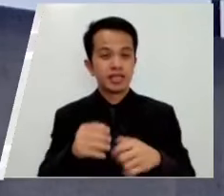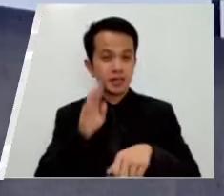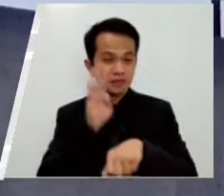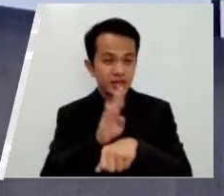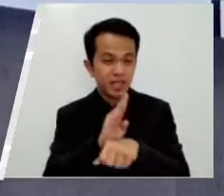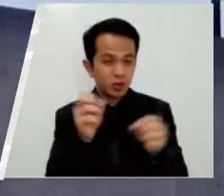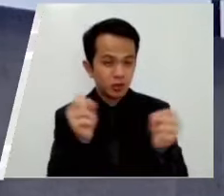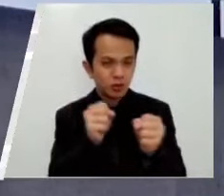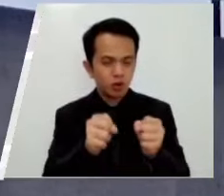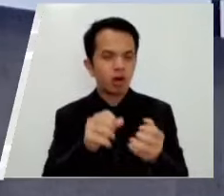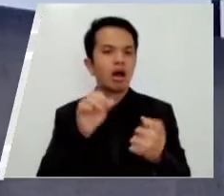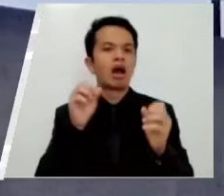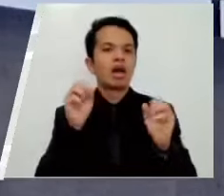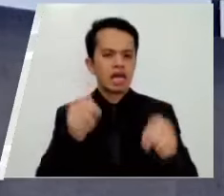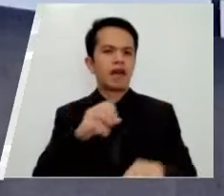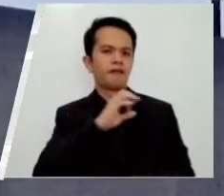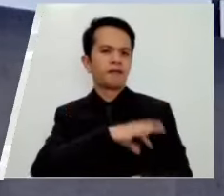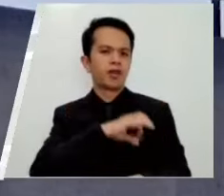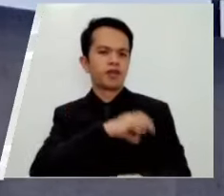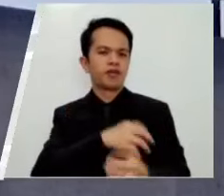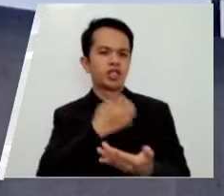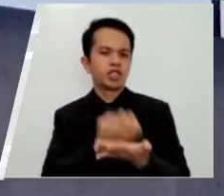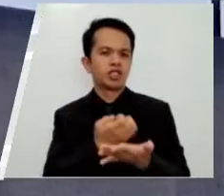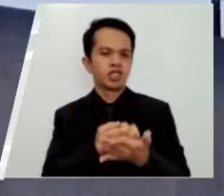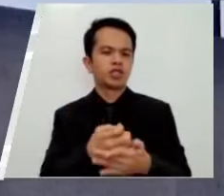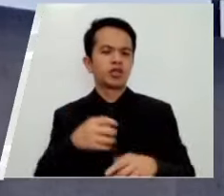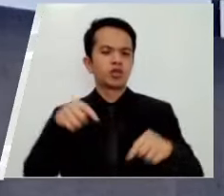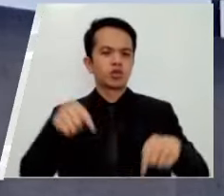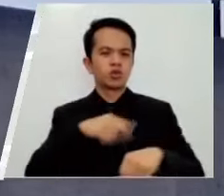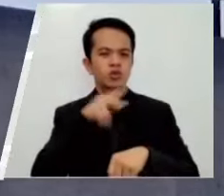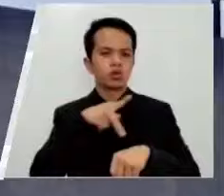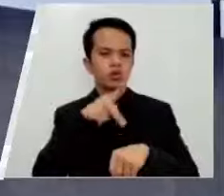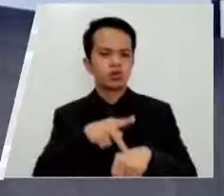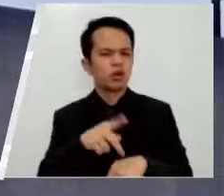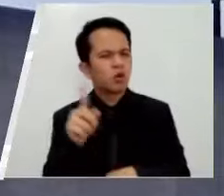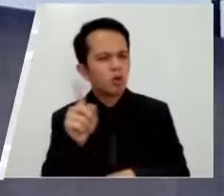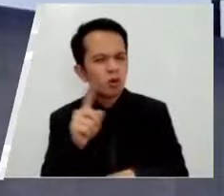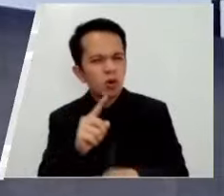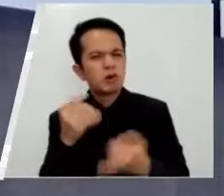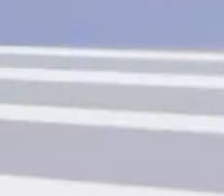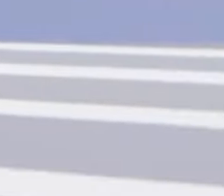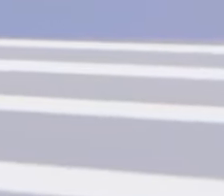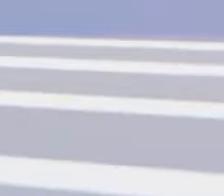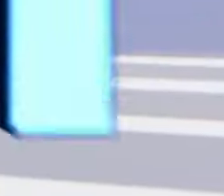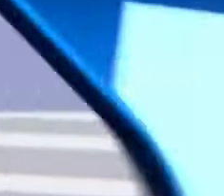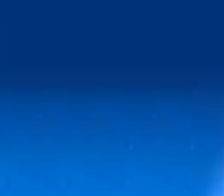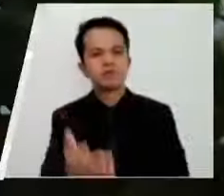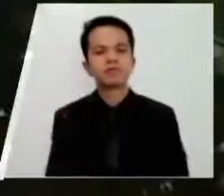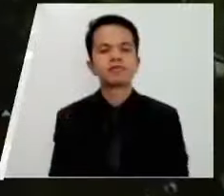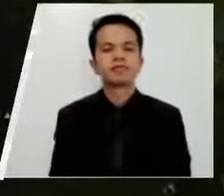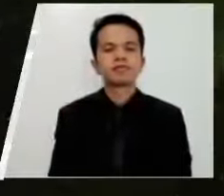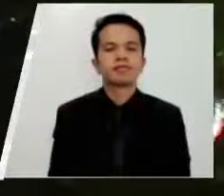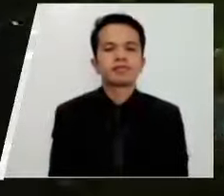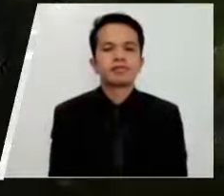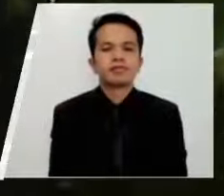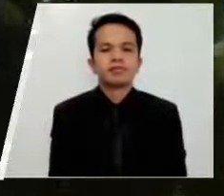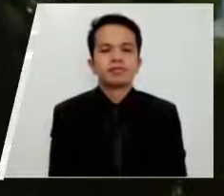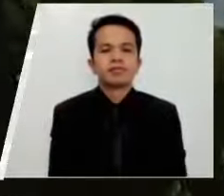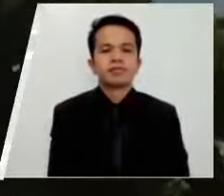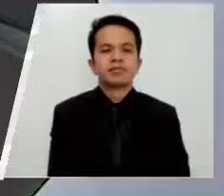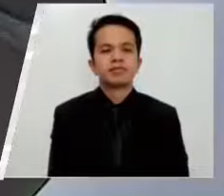rin palang ambag sa ekonomiya ng bansa. Kung ano-ano ang mga yan sa pagsaksi ni EJ Gomez.